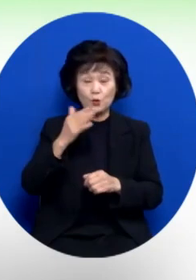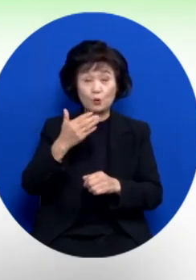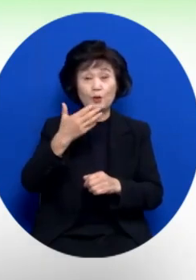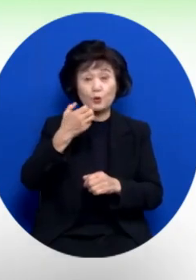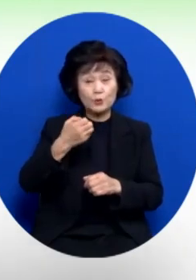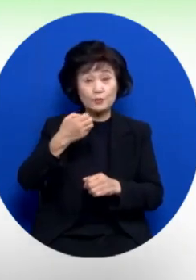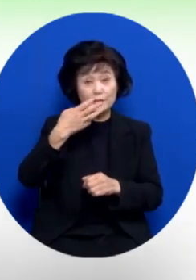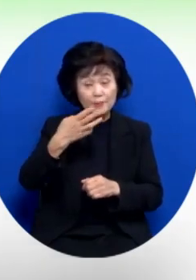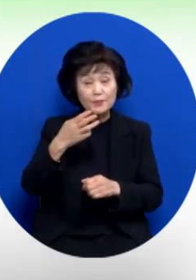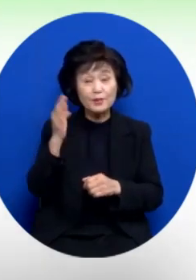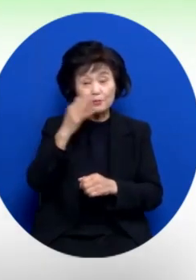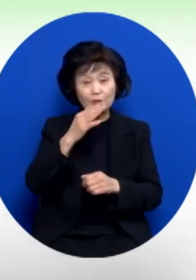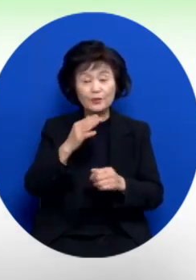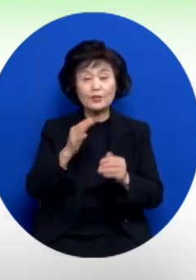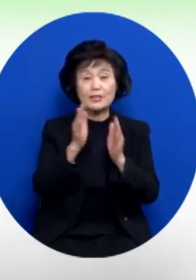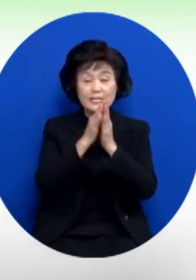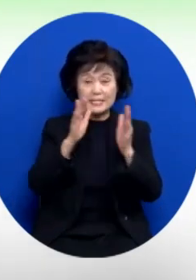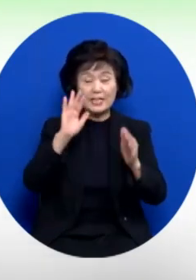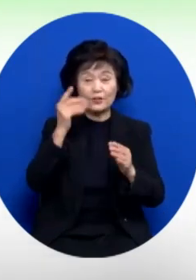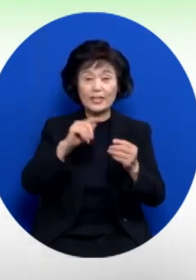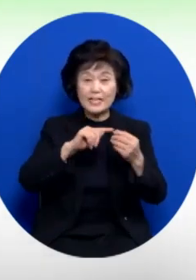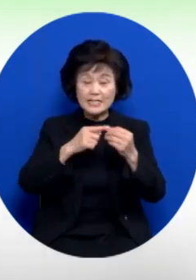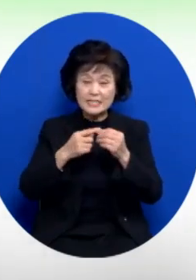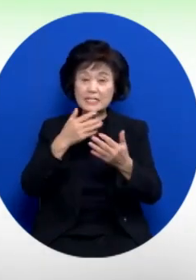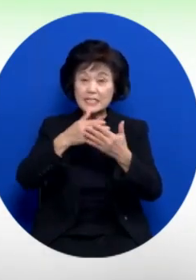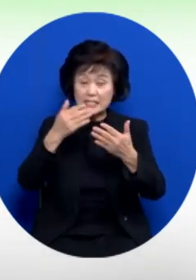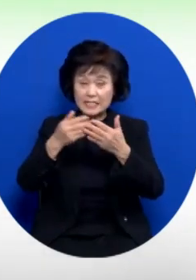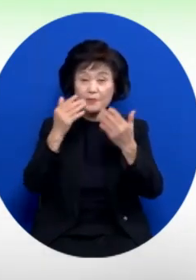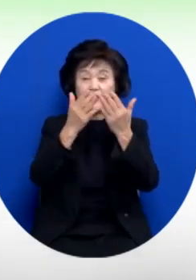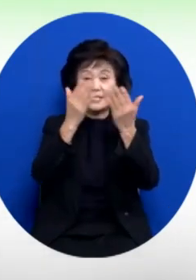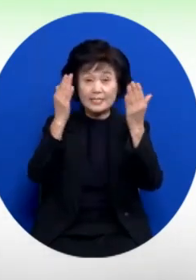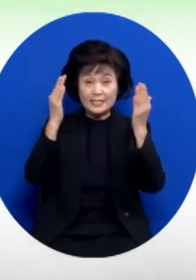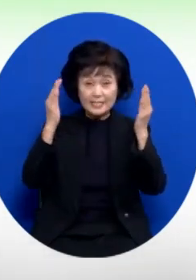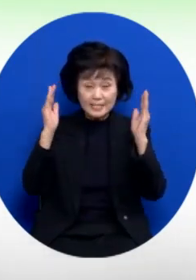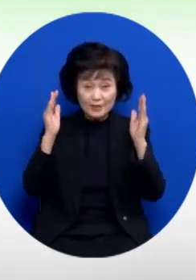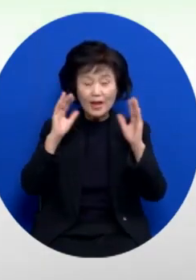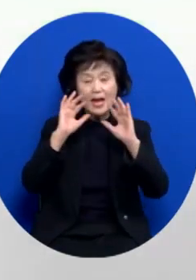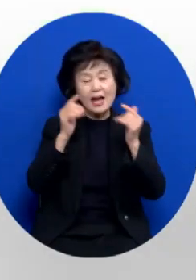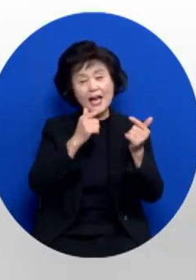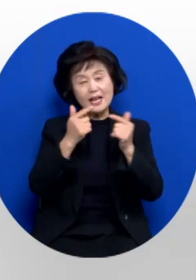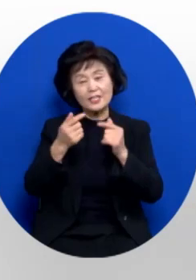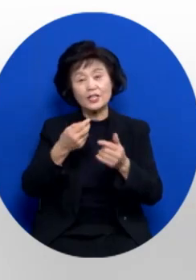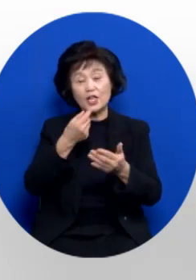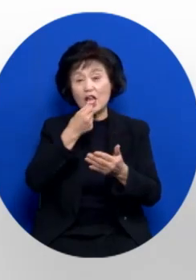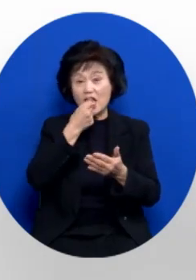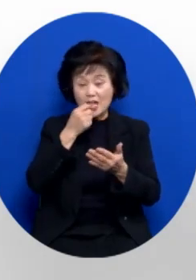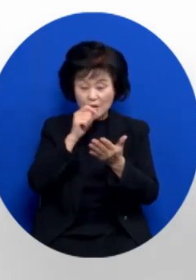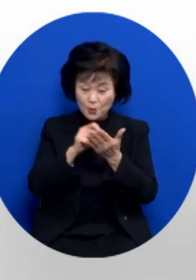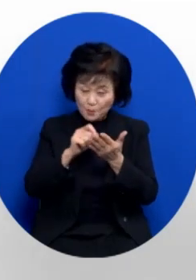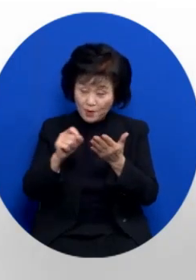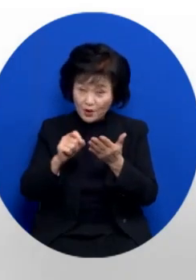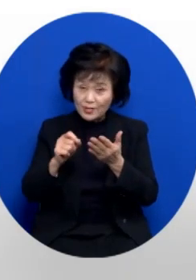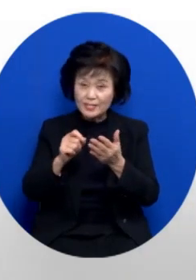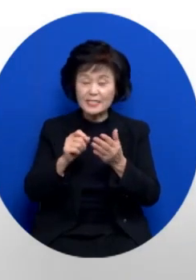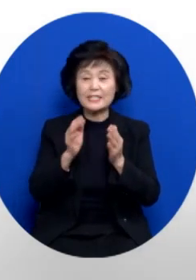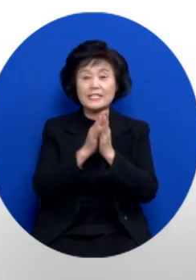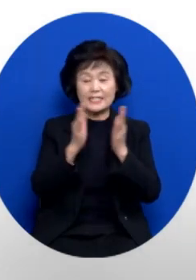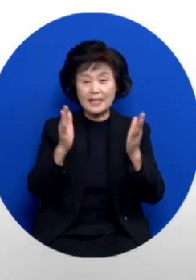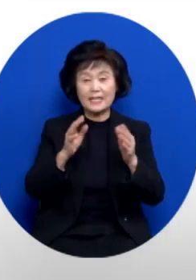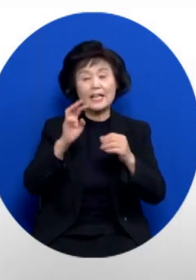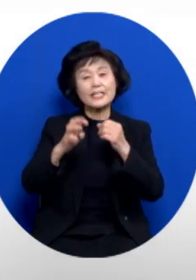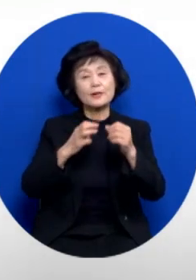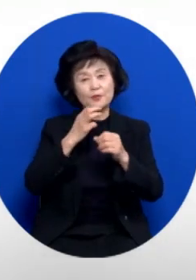1993년부터 진행된 글그림 잔치는 타가방과 공부방에서 전해온 아이들의 손편지로 시작돼 올해 30주년을